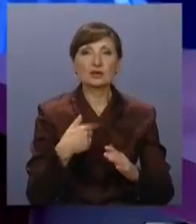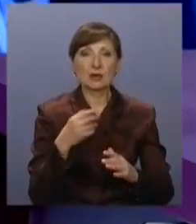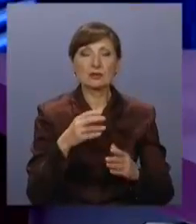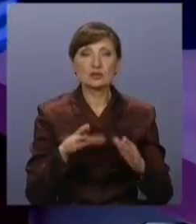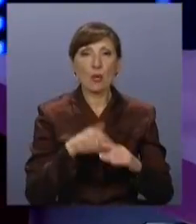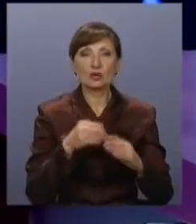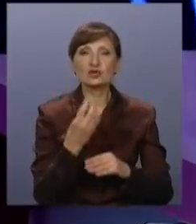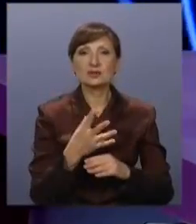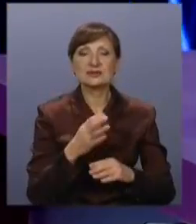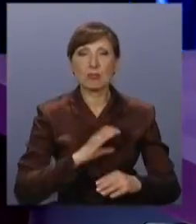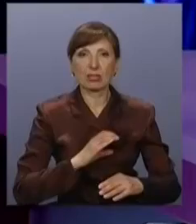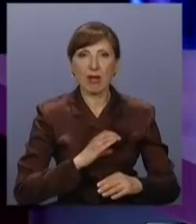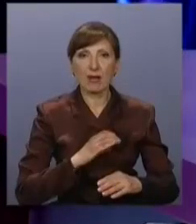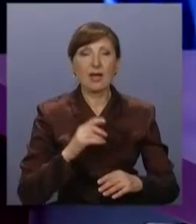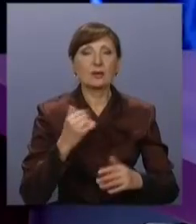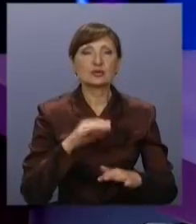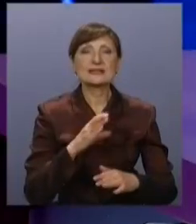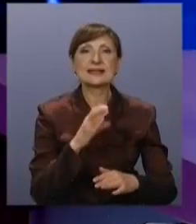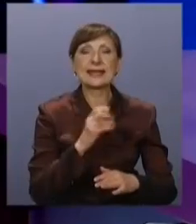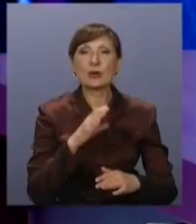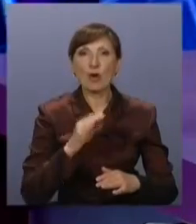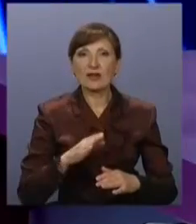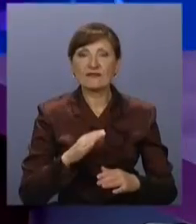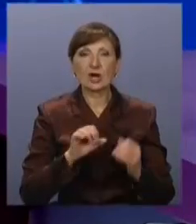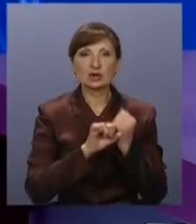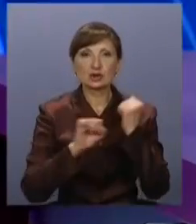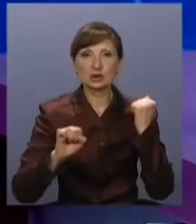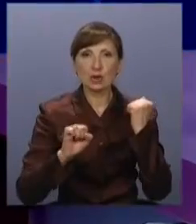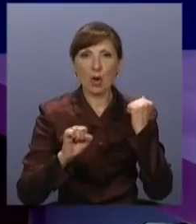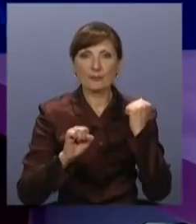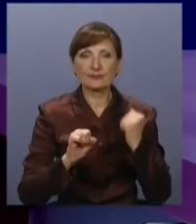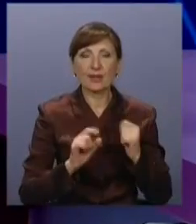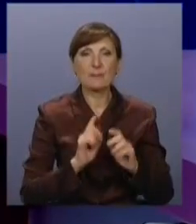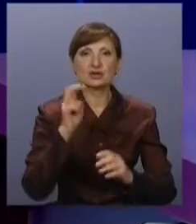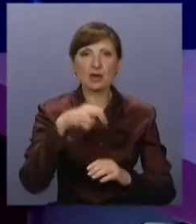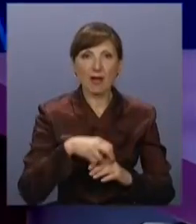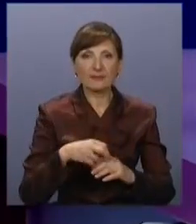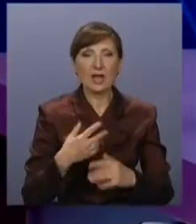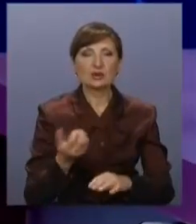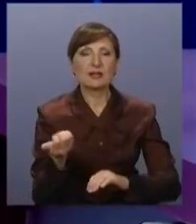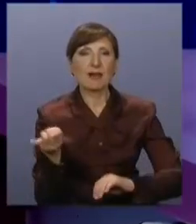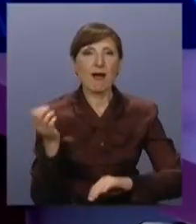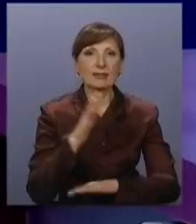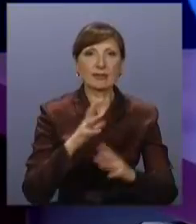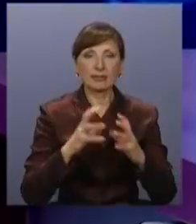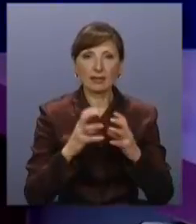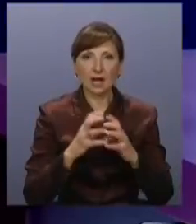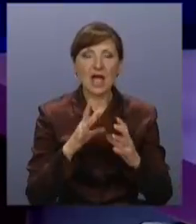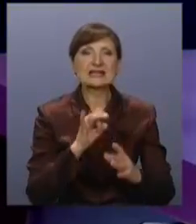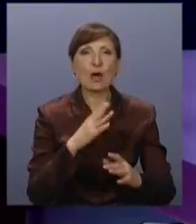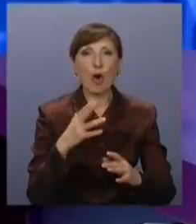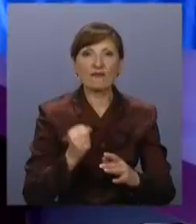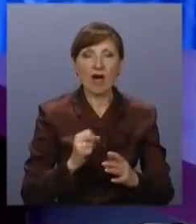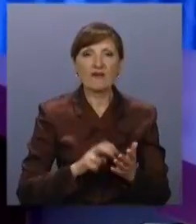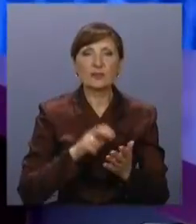медалей. Чемпионами стали Сергей Григорьев в прыжках с шестом, Иван Иванов, выступивший в толкании ядра, и Ольга Рыпакова в